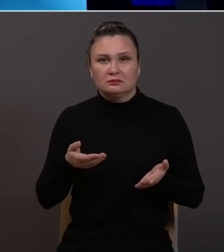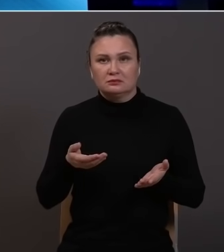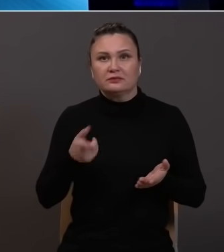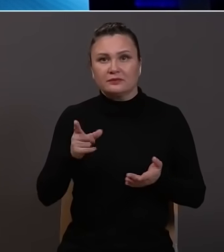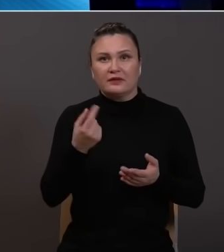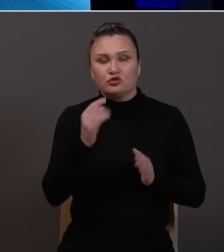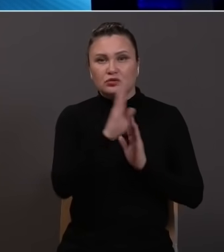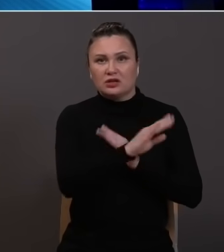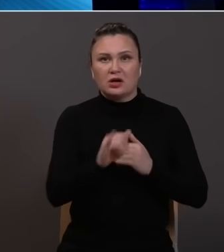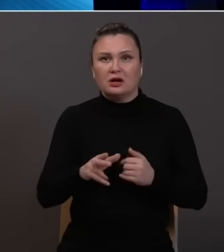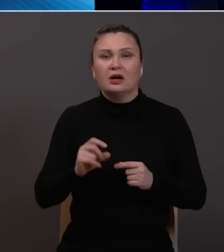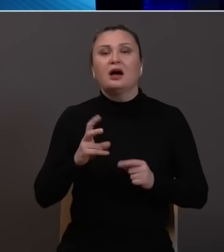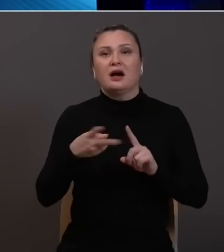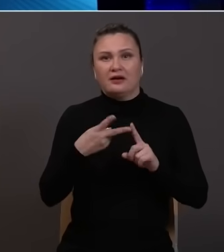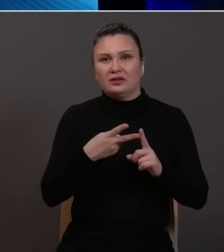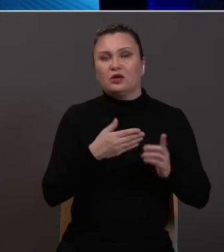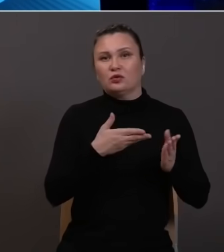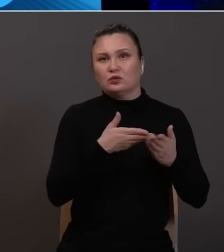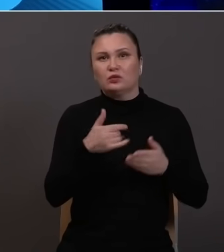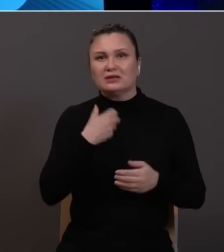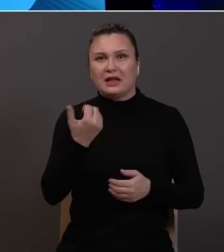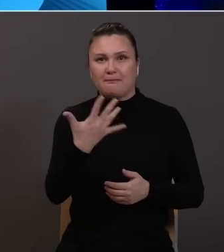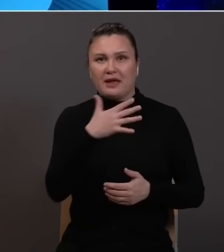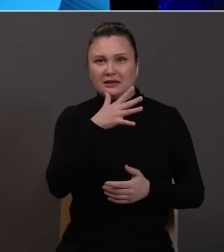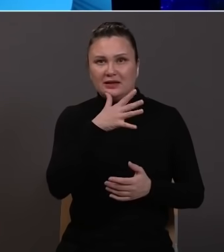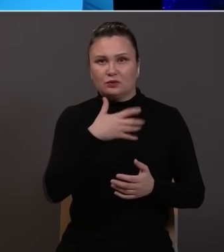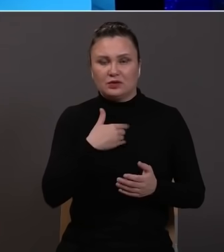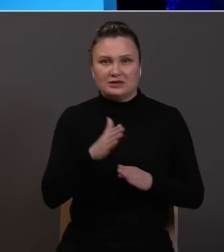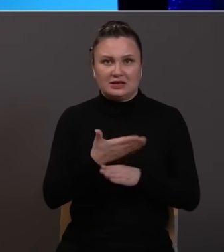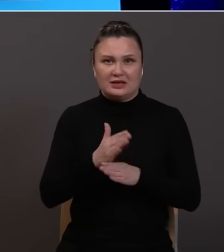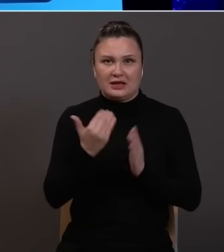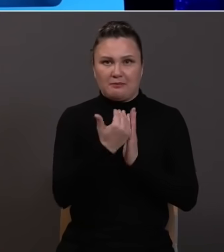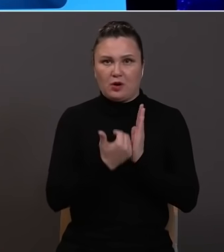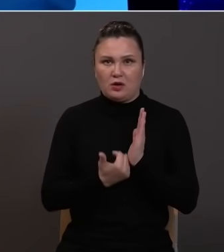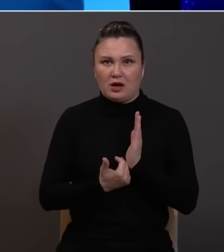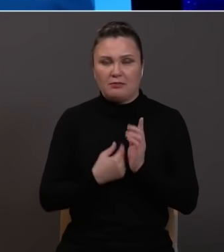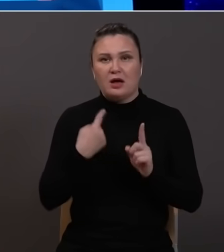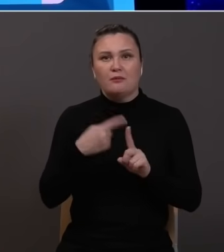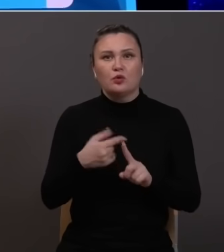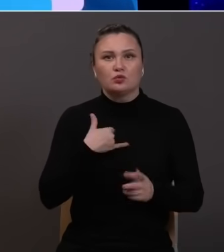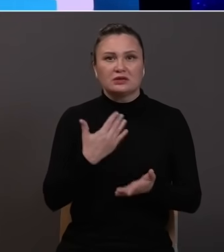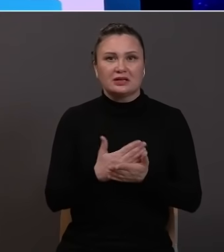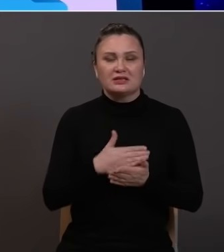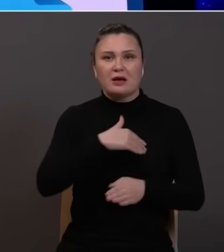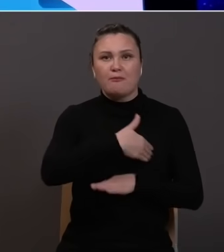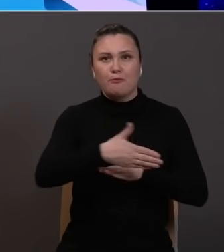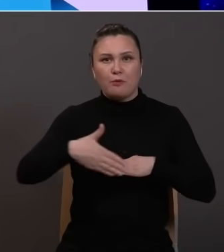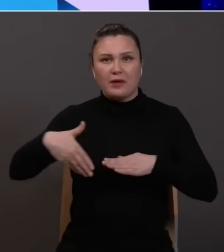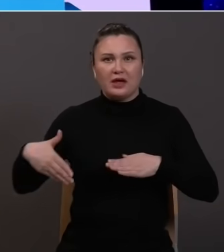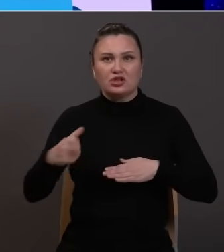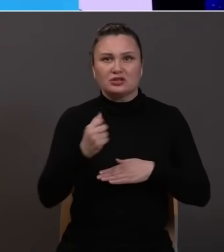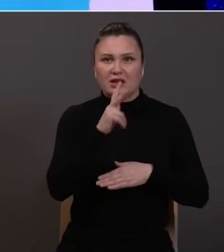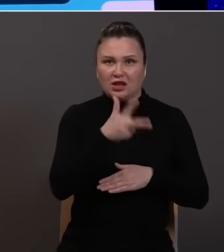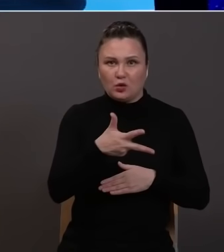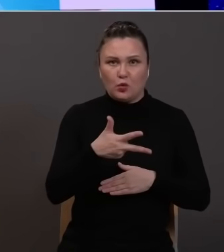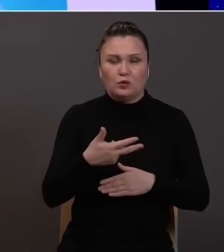ждем и идете чуть дальше. И второй завоз, да. То есть, и у нас там на 5 лет она там разделена программа. Плюс понятно. У нас есть побережье, мы проходим за 3